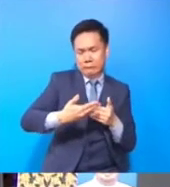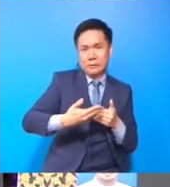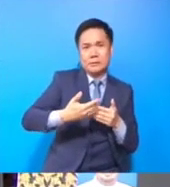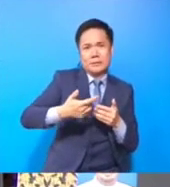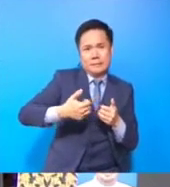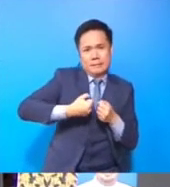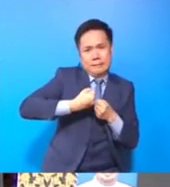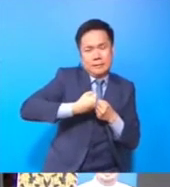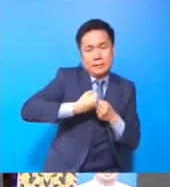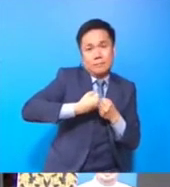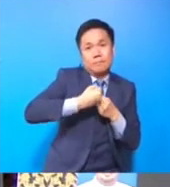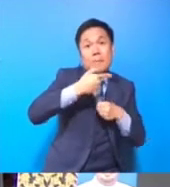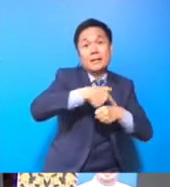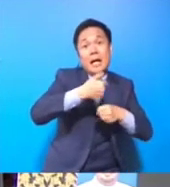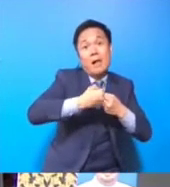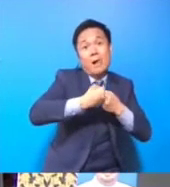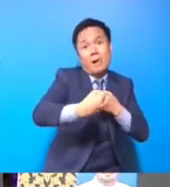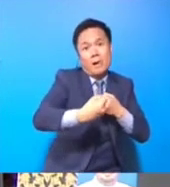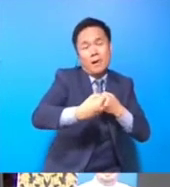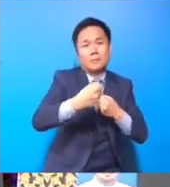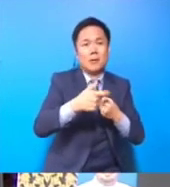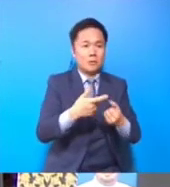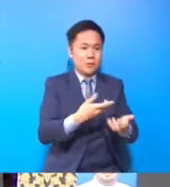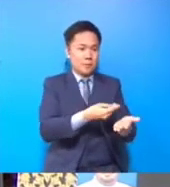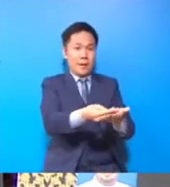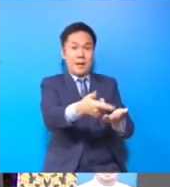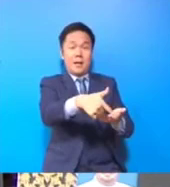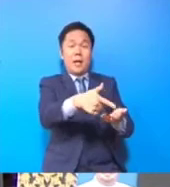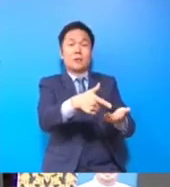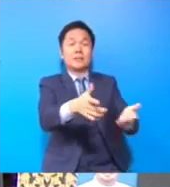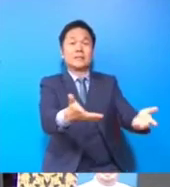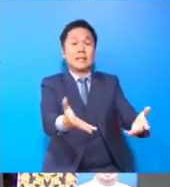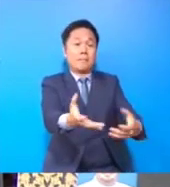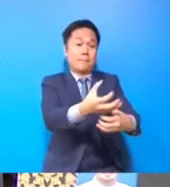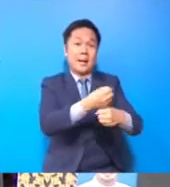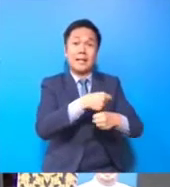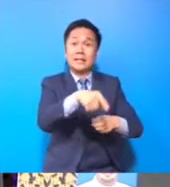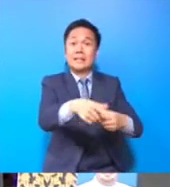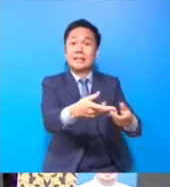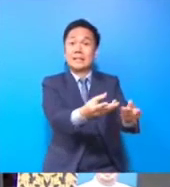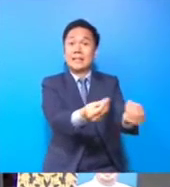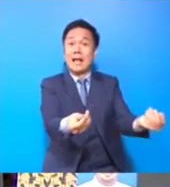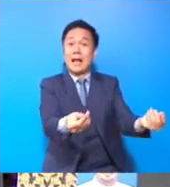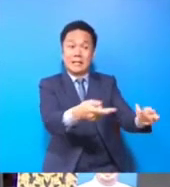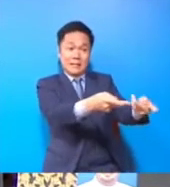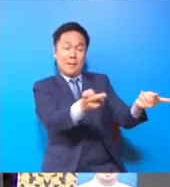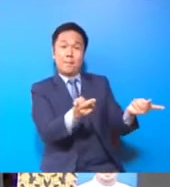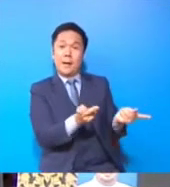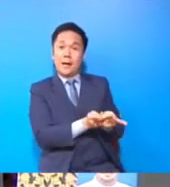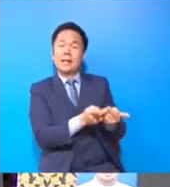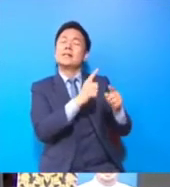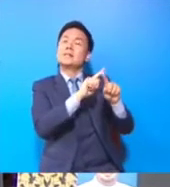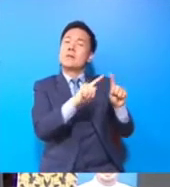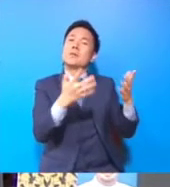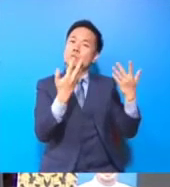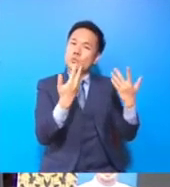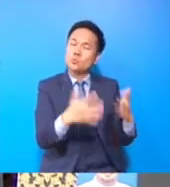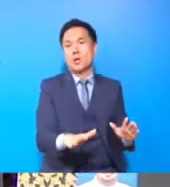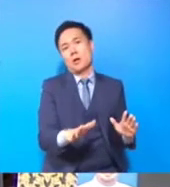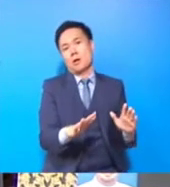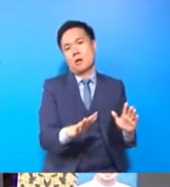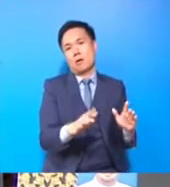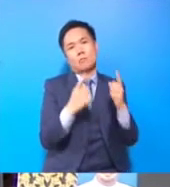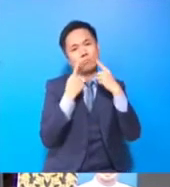kelulusan pengambilan balik tanah Hai namun perkara ini telah dapat diselesaikan